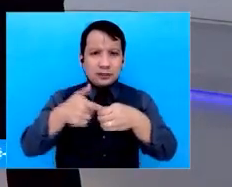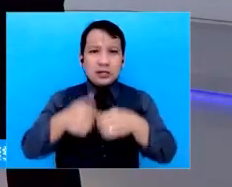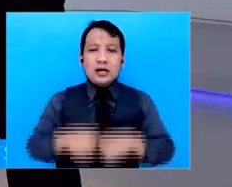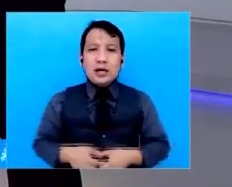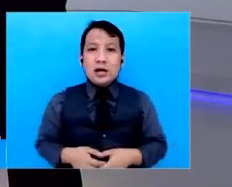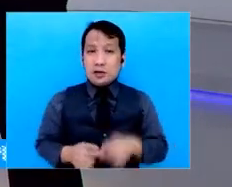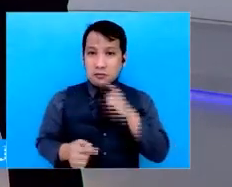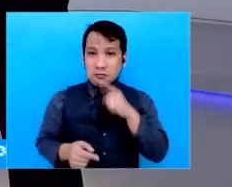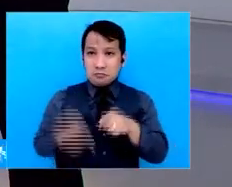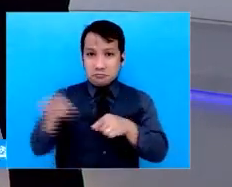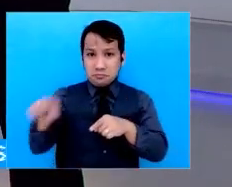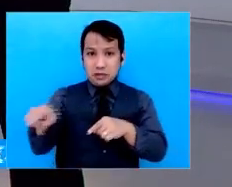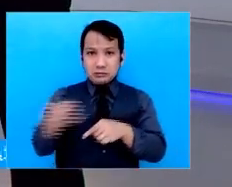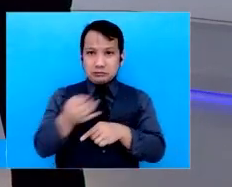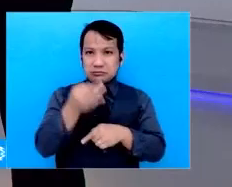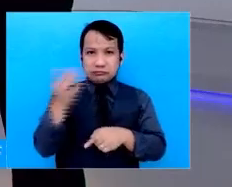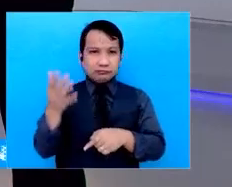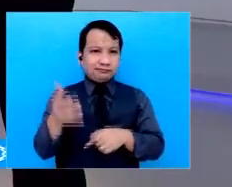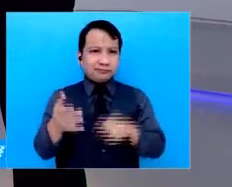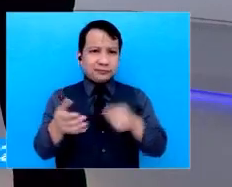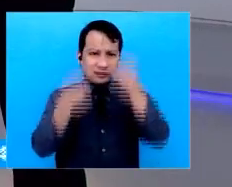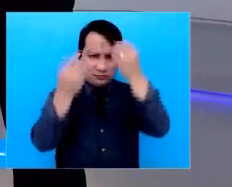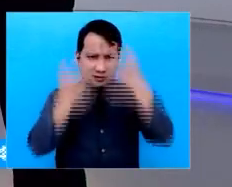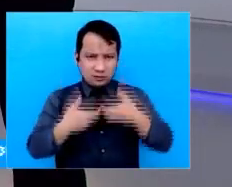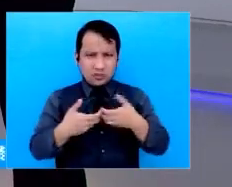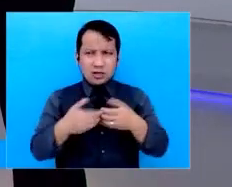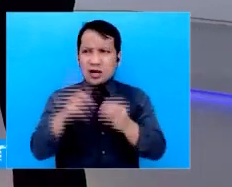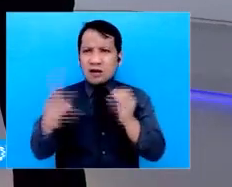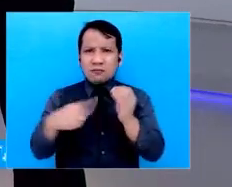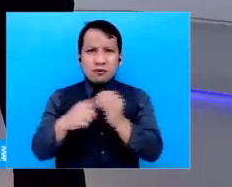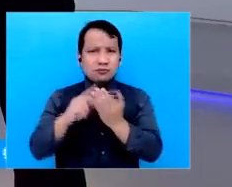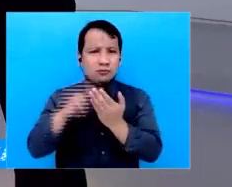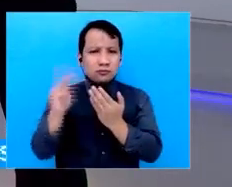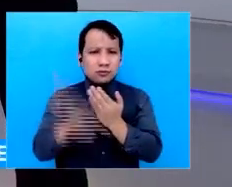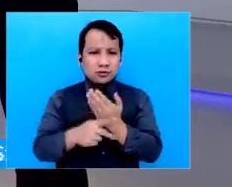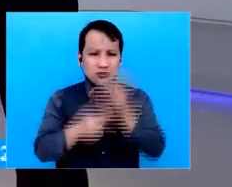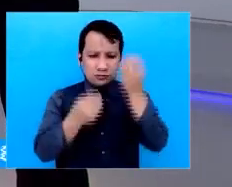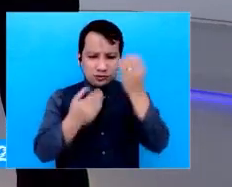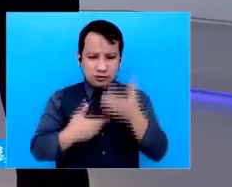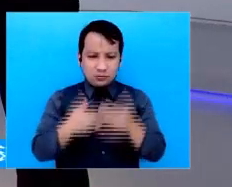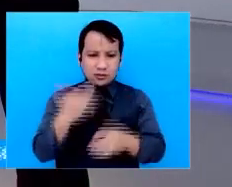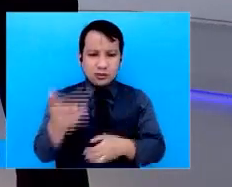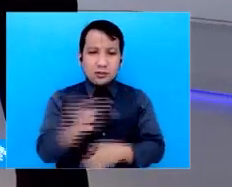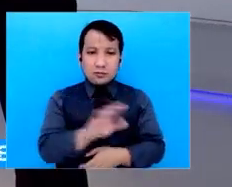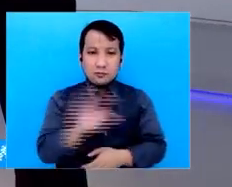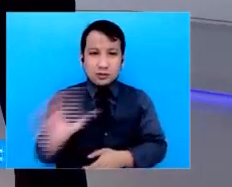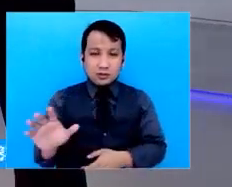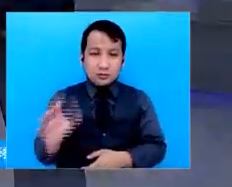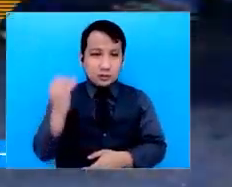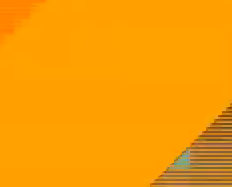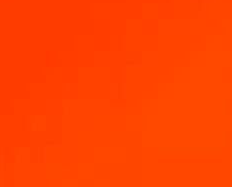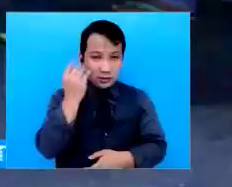ilang gasolinahan hindi raw naabisuhan tungkol sa programa. Nasa frontline ng balitang yan si Jenny Dong.